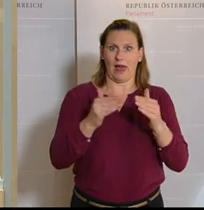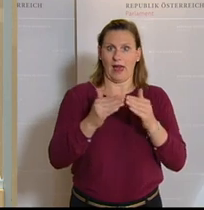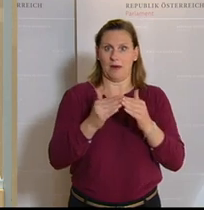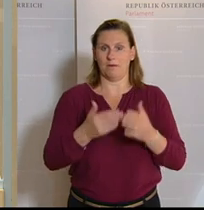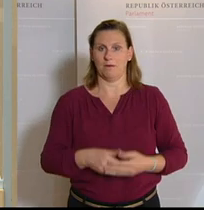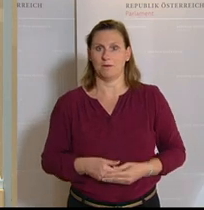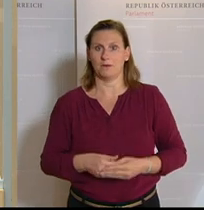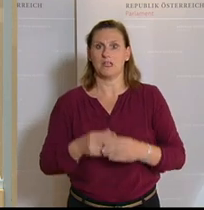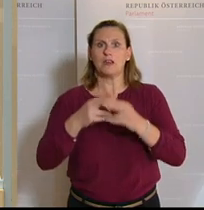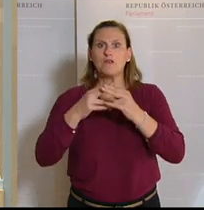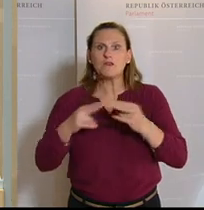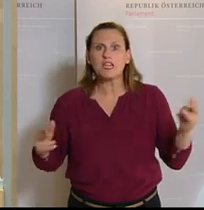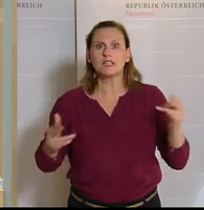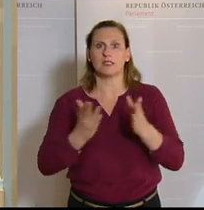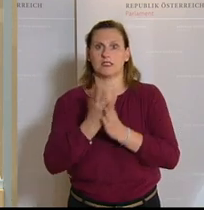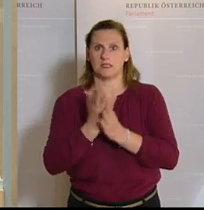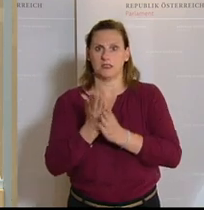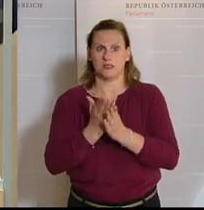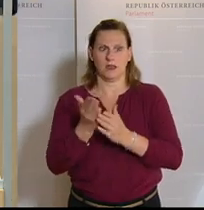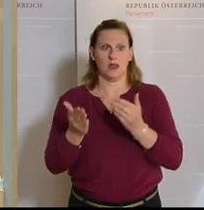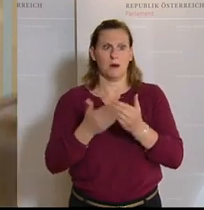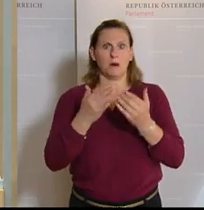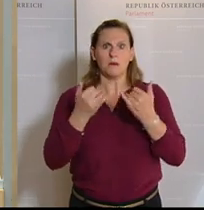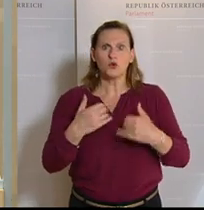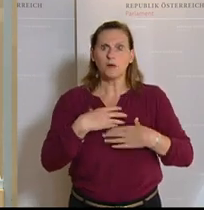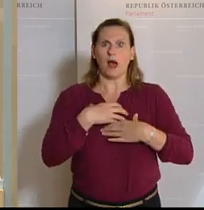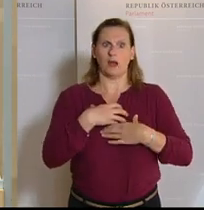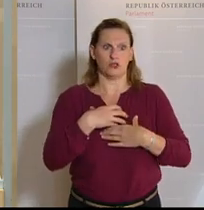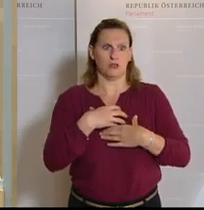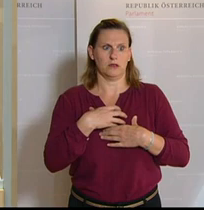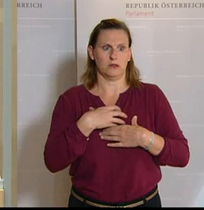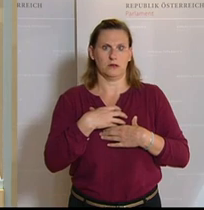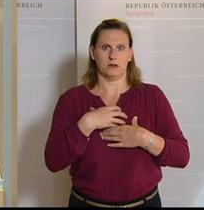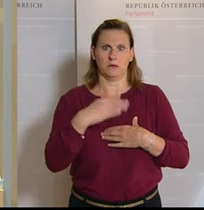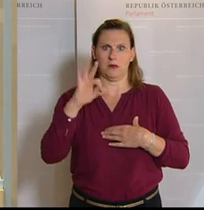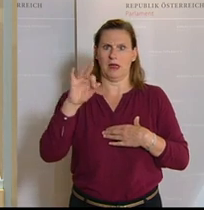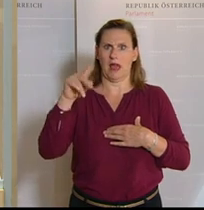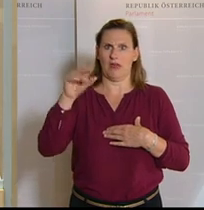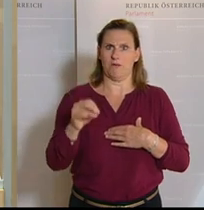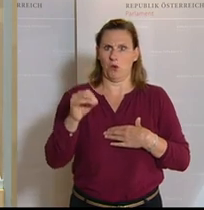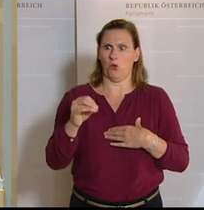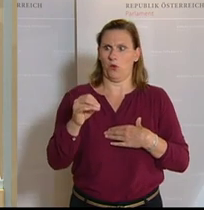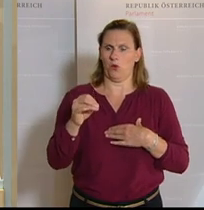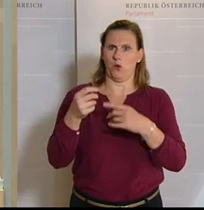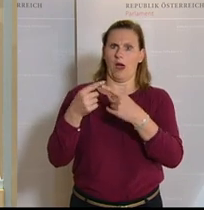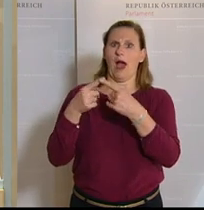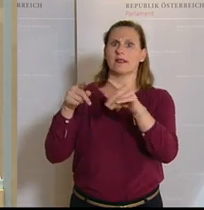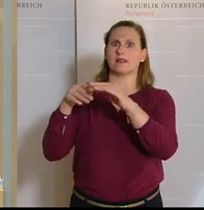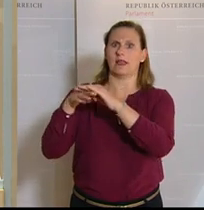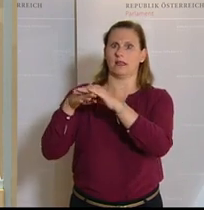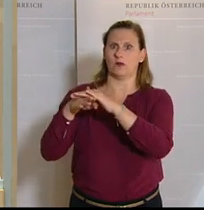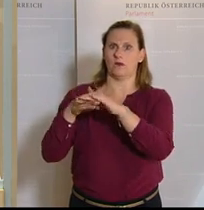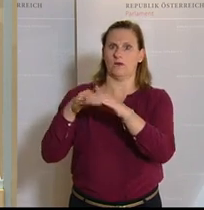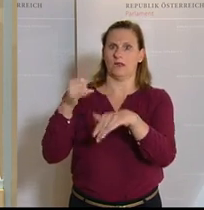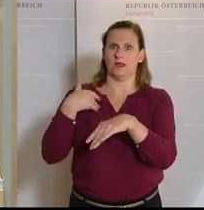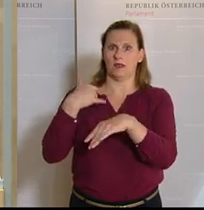ja, Friedensdienste. Und jetzt ist es natürlich schon ein bisschen überrascht, was wir von Ihrer Fraktion haben. Bei der FPÖ, glaube ich, ist ja ganz was anderes dahinter. Da ist wahrscheinlich die